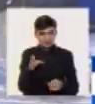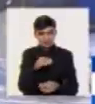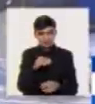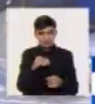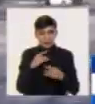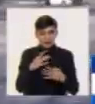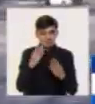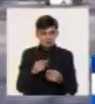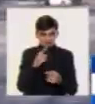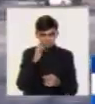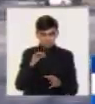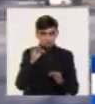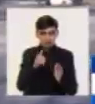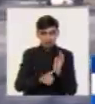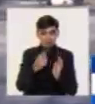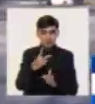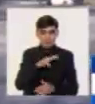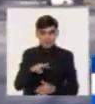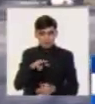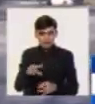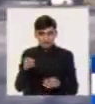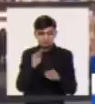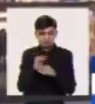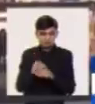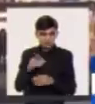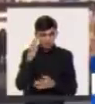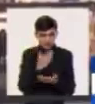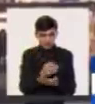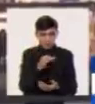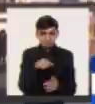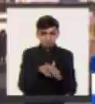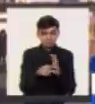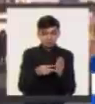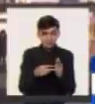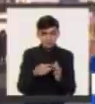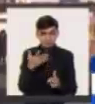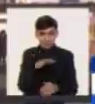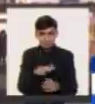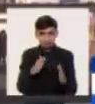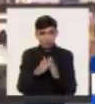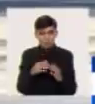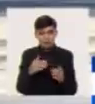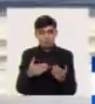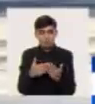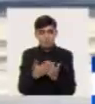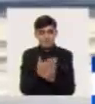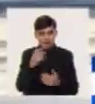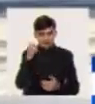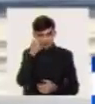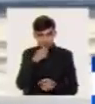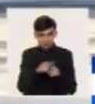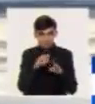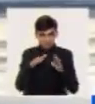айындағы мерекелерге 62 миллион теңгеге қаланы безендірмек. Бұл сомаға олар 5 жаңа жылдық шырша және 900-ден